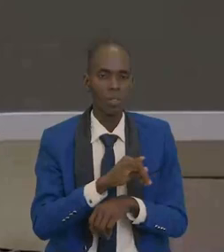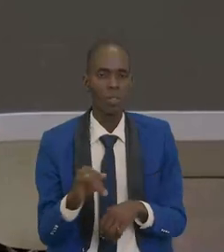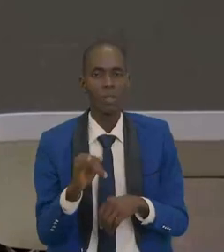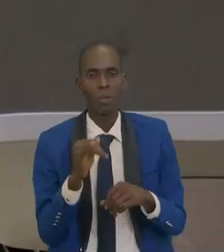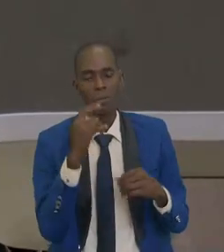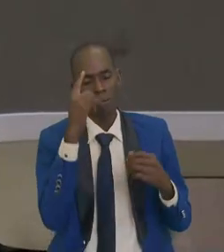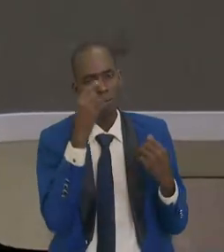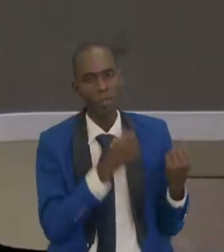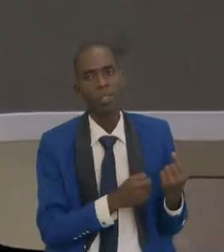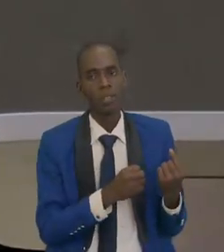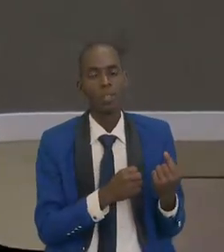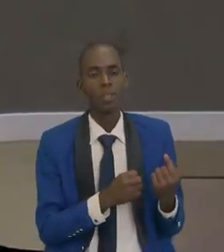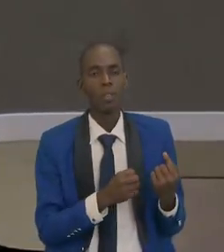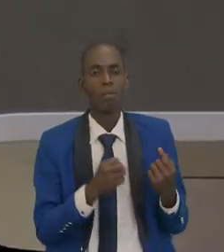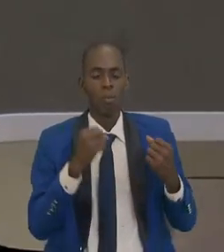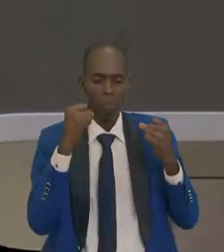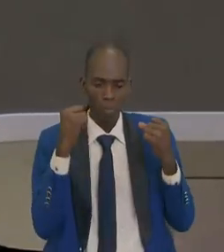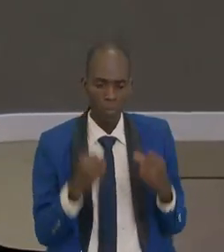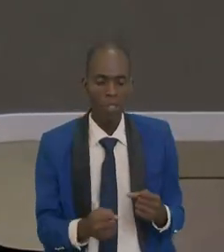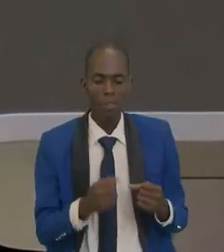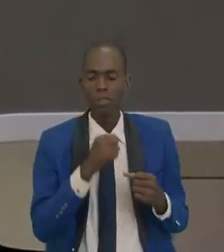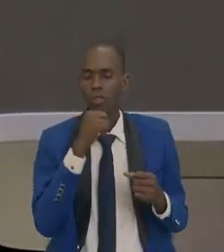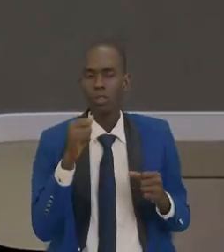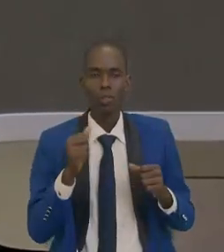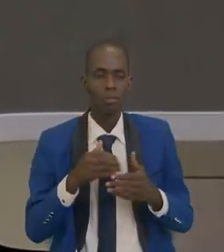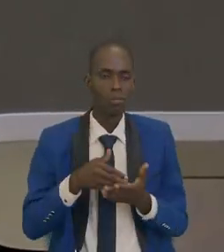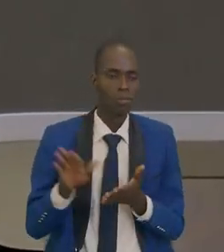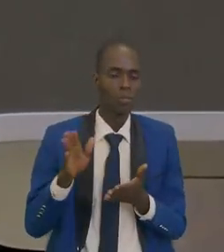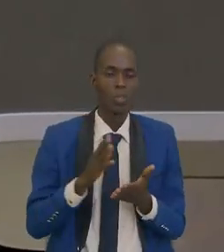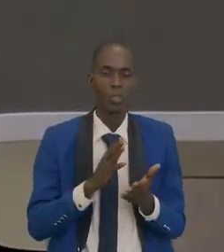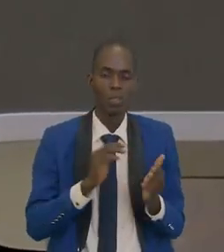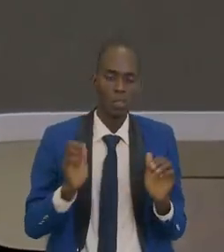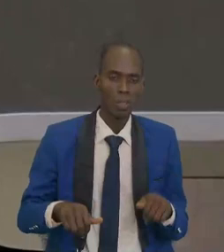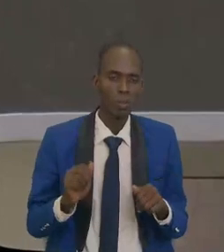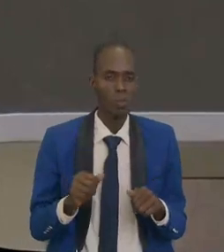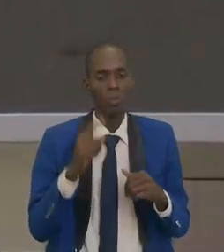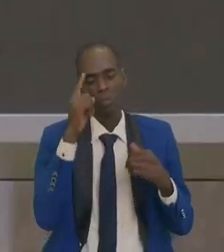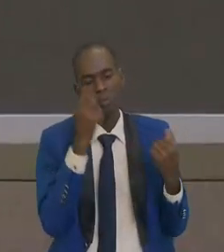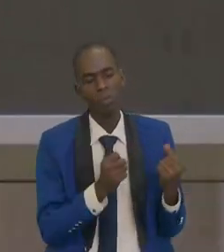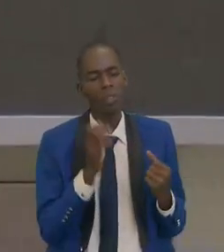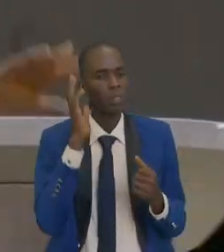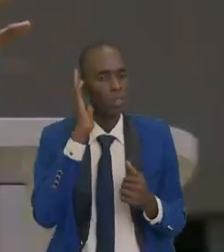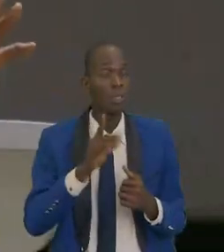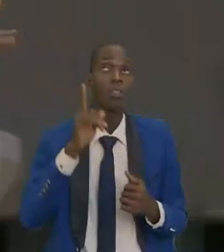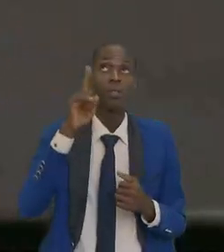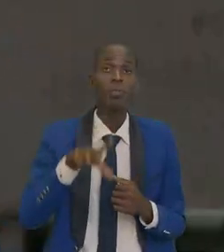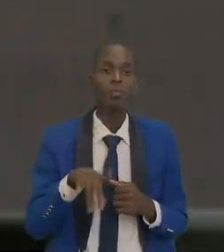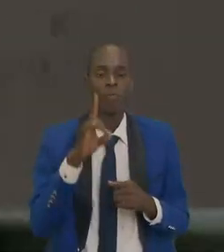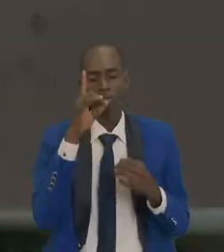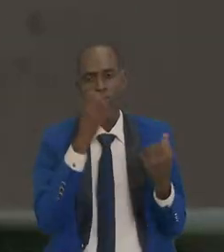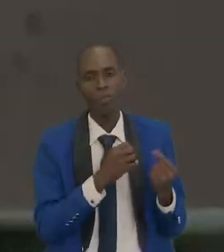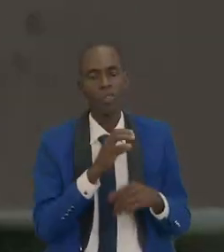la puissance irrésistible, puissante, trouvera-t-il la foi sur la terre?